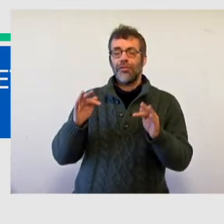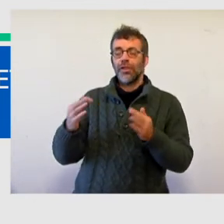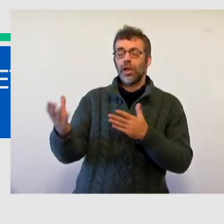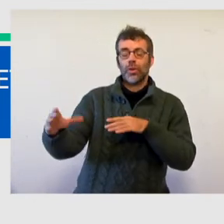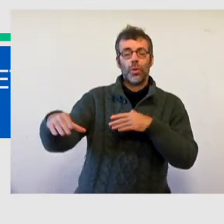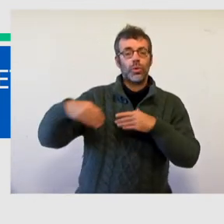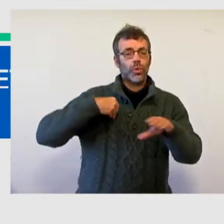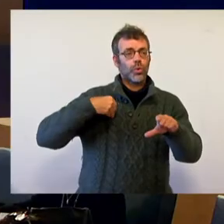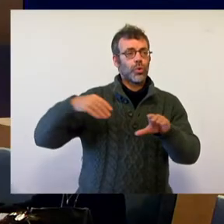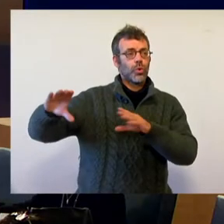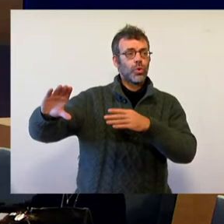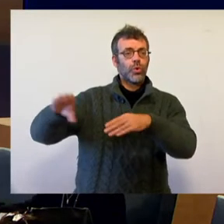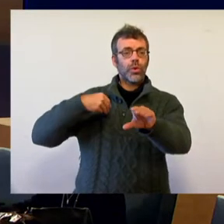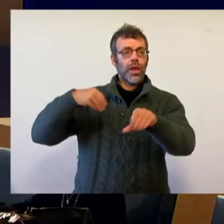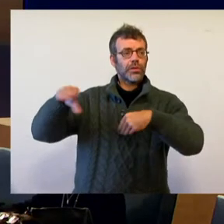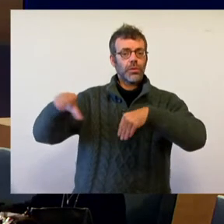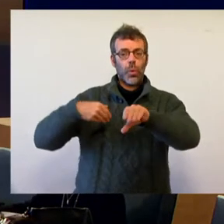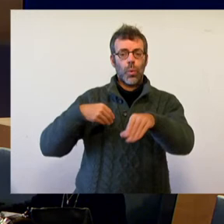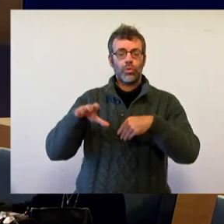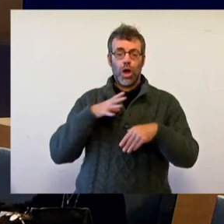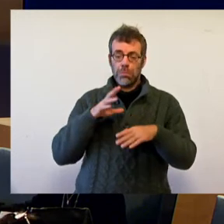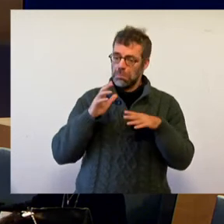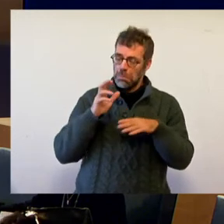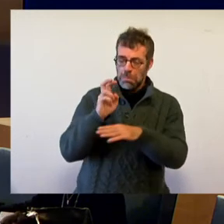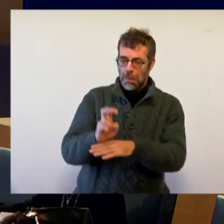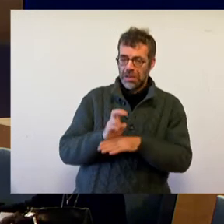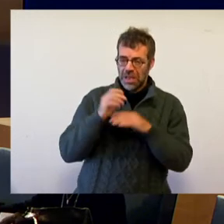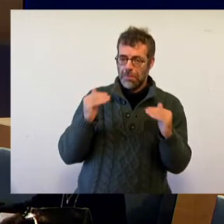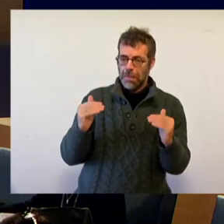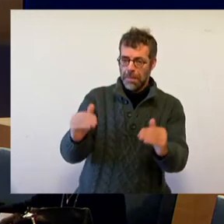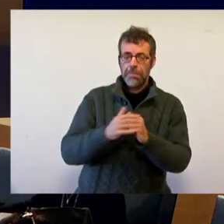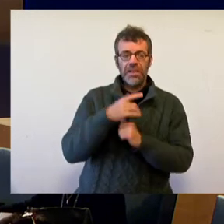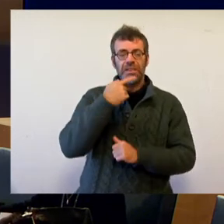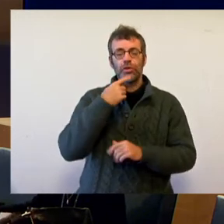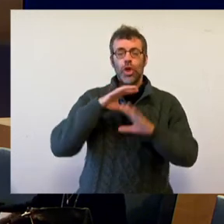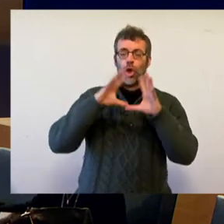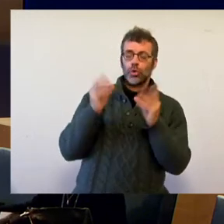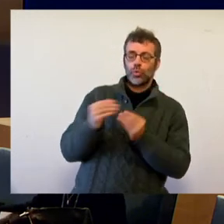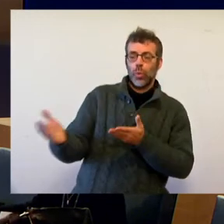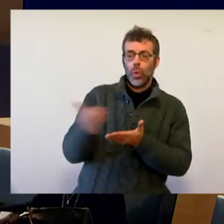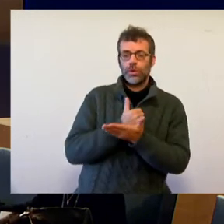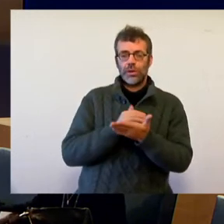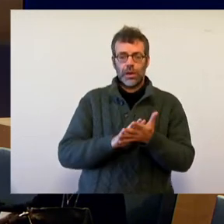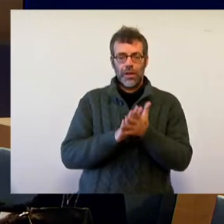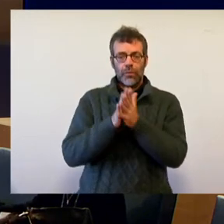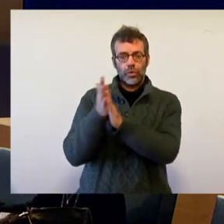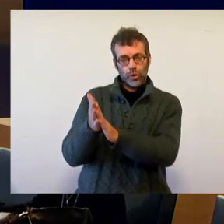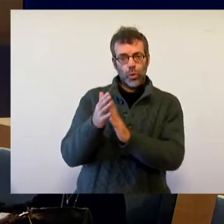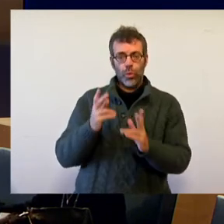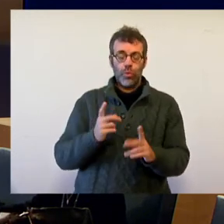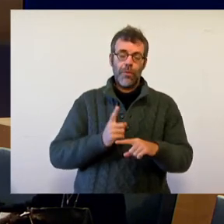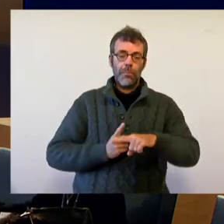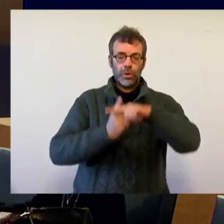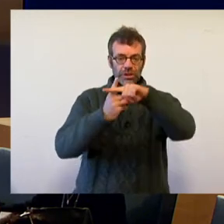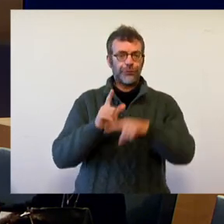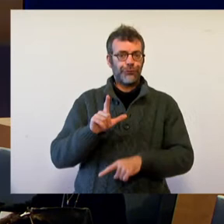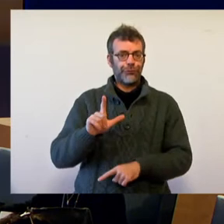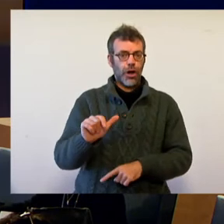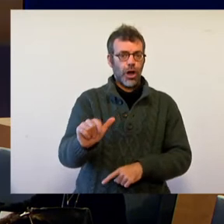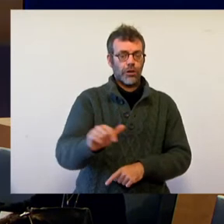des dotations. Ce qui nous donne une dynamique d'évolution des recettes attendue comme favorable. Ce sont nos